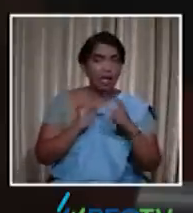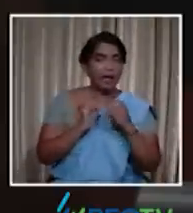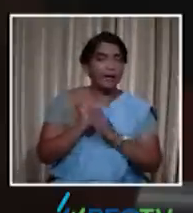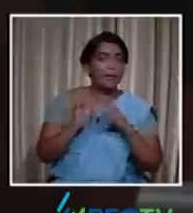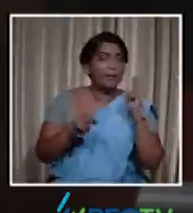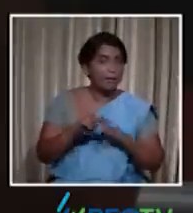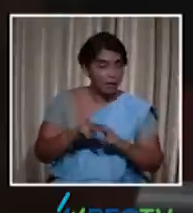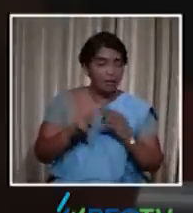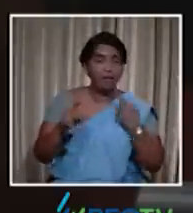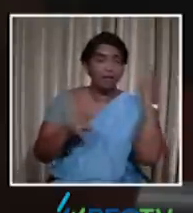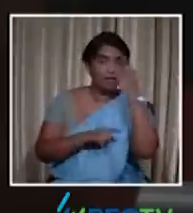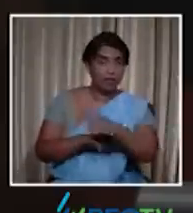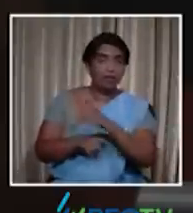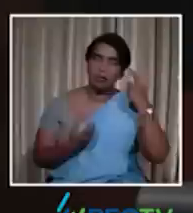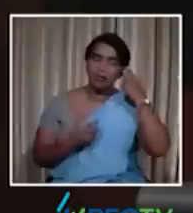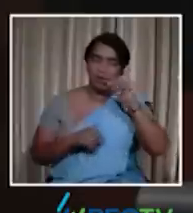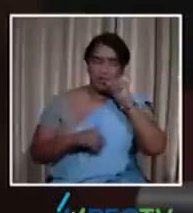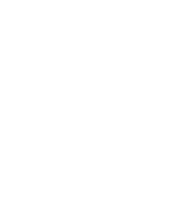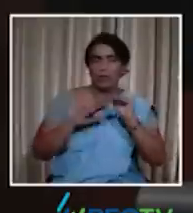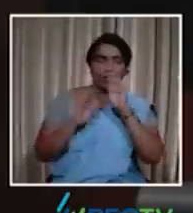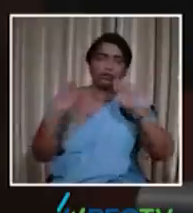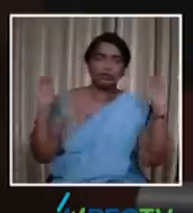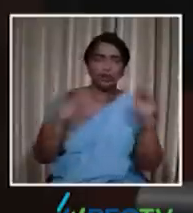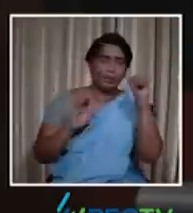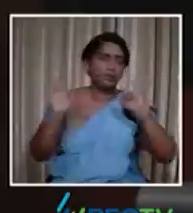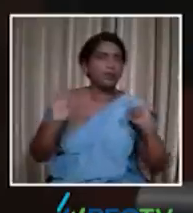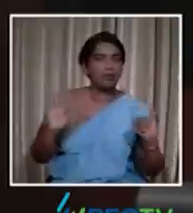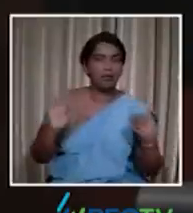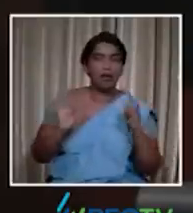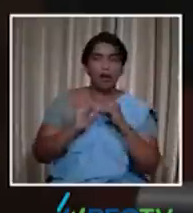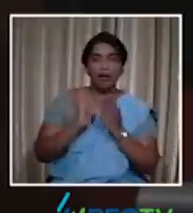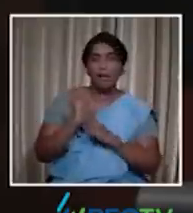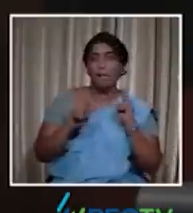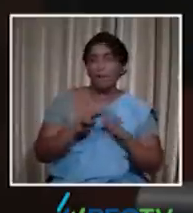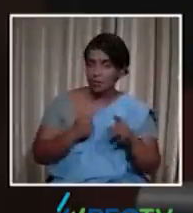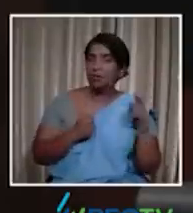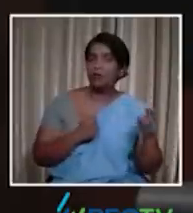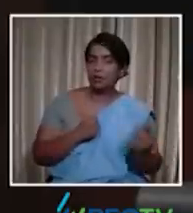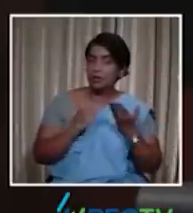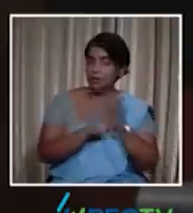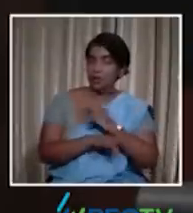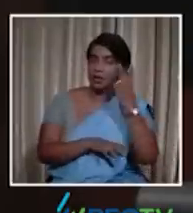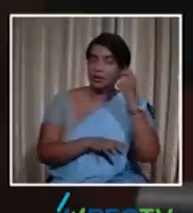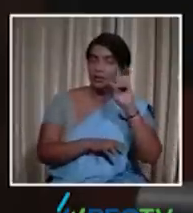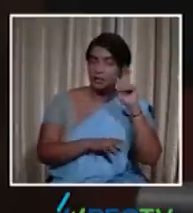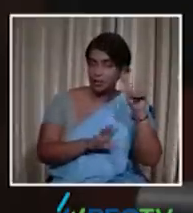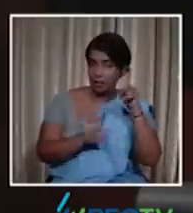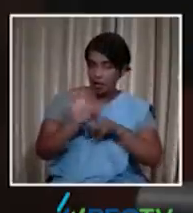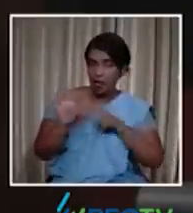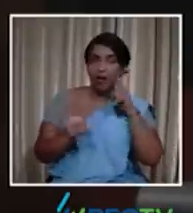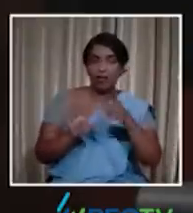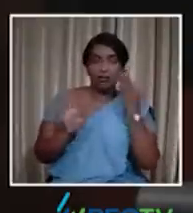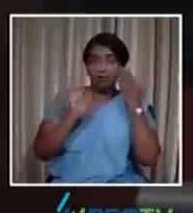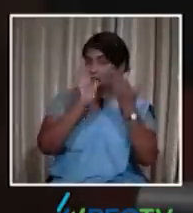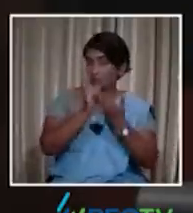එකට ගියා කියලා ඒක ඇලඩින්ගේ පුදුම පානක් නෙවෙයි. අවම වශයෙන් මාස 6ක්වත් යයි අපිට මේ ප්‍රෝග්‍රෑම් එකට එන්ටර් වෙන්න. 2022 වර්ෂය සඳහා ඉදිරිපත්